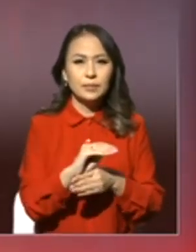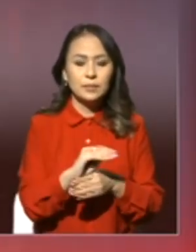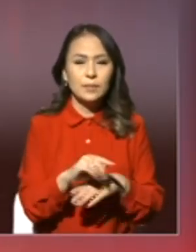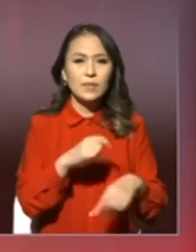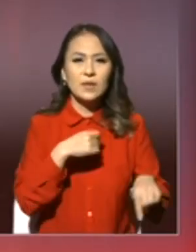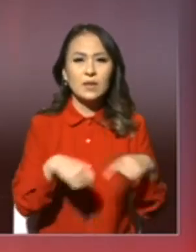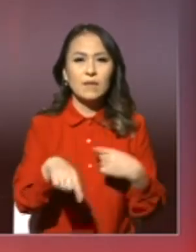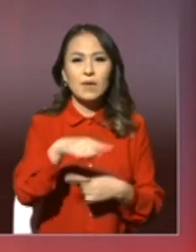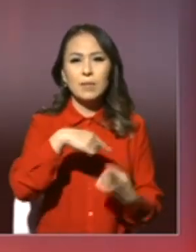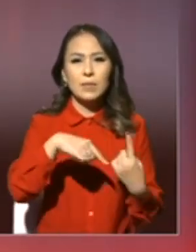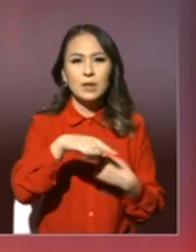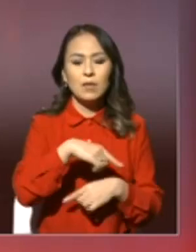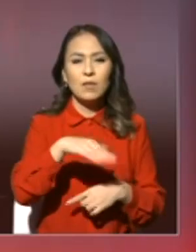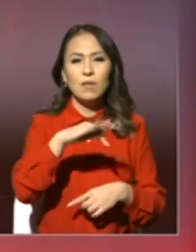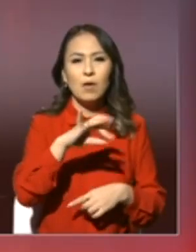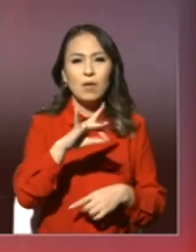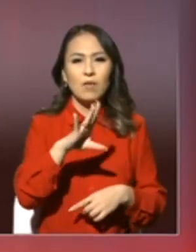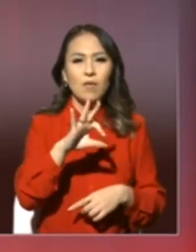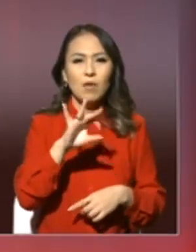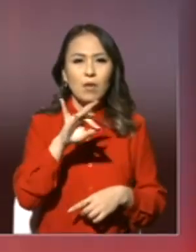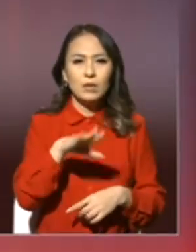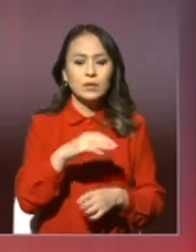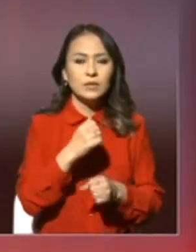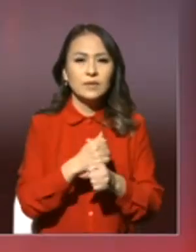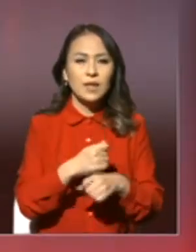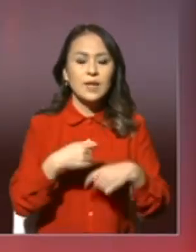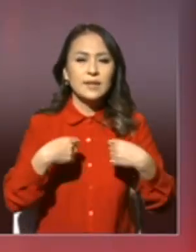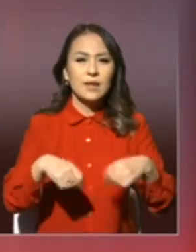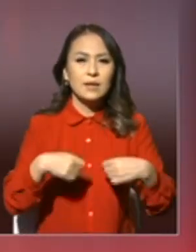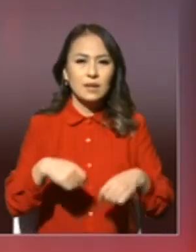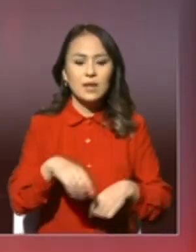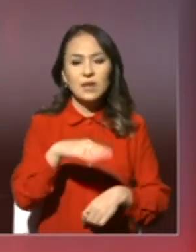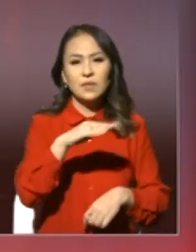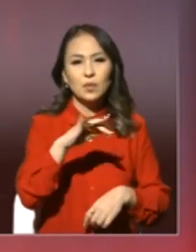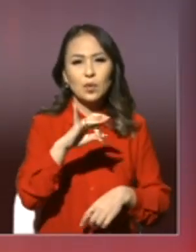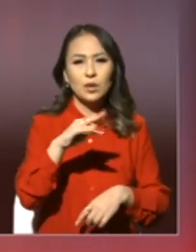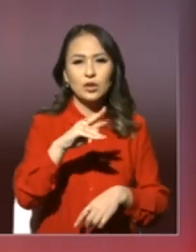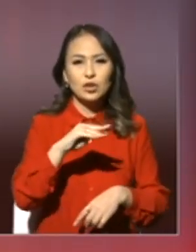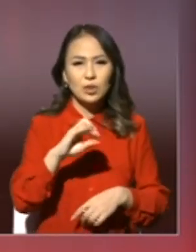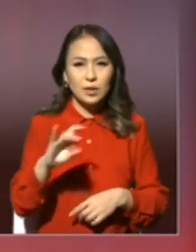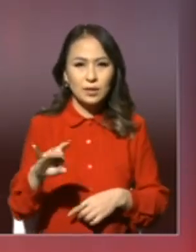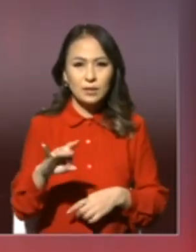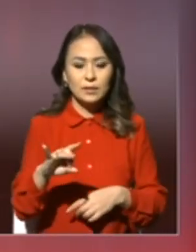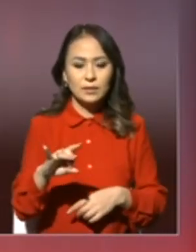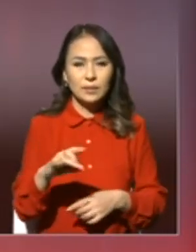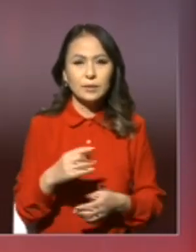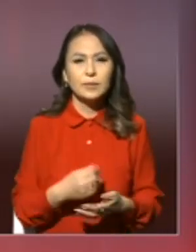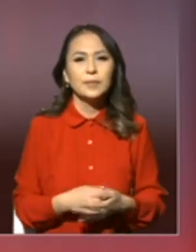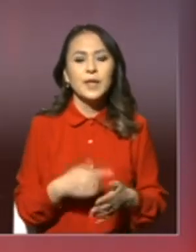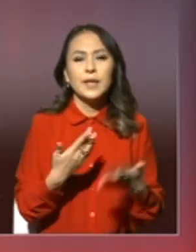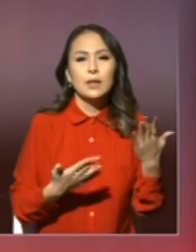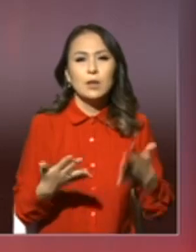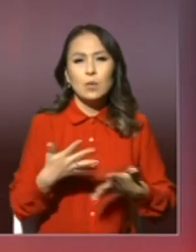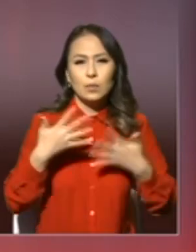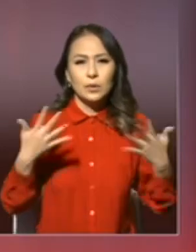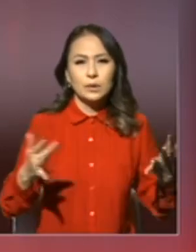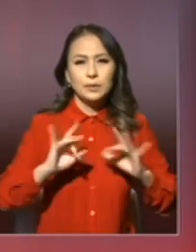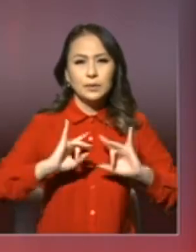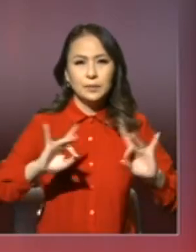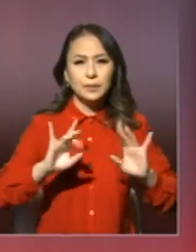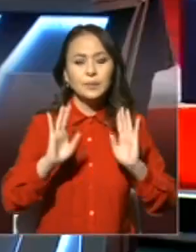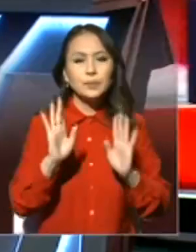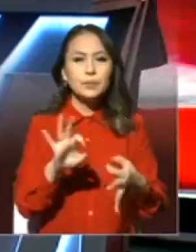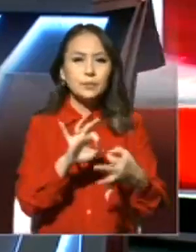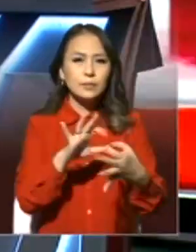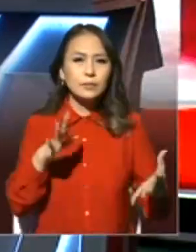товар биржасы, ондағы форвардтық жаңағы сатылымдар, фьючерстік сатылымдар кең тарайтын болса, осы біз